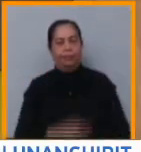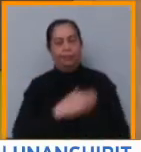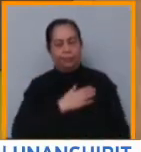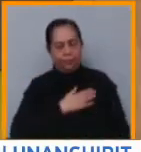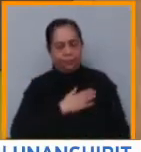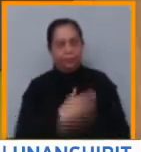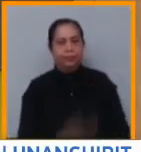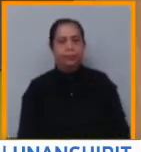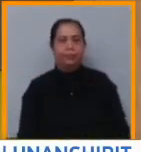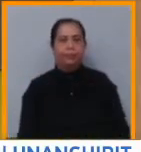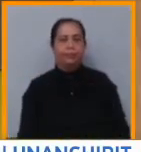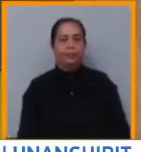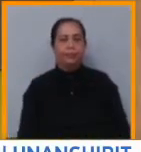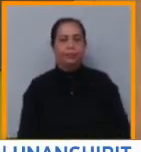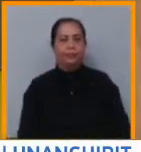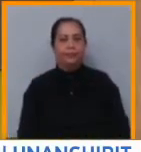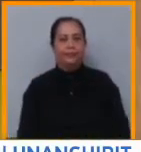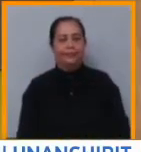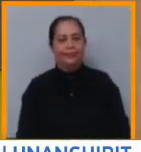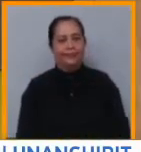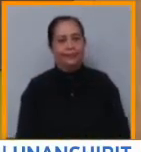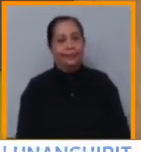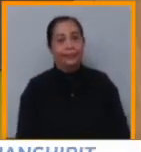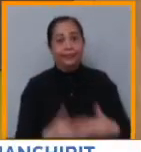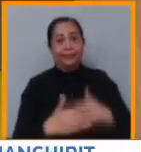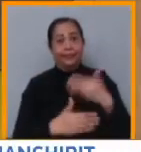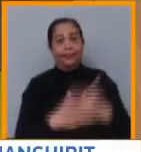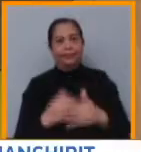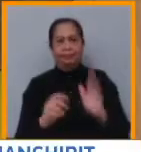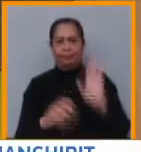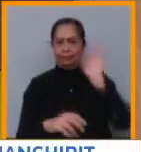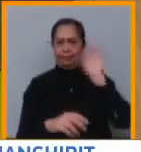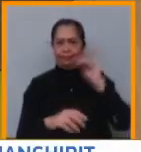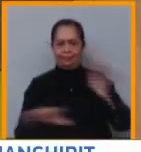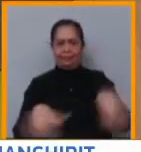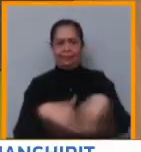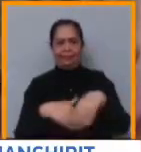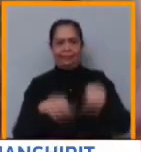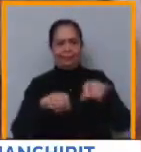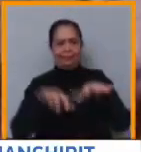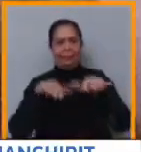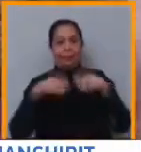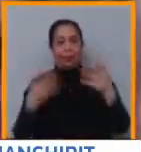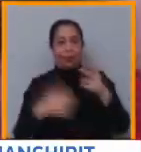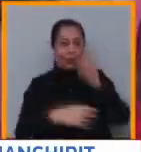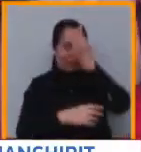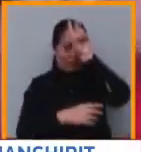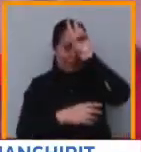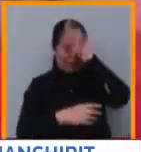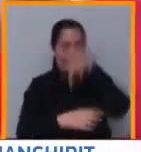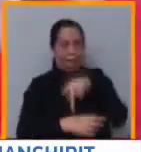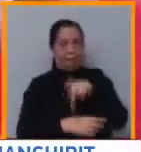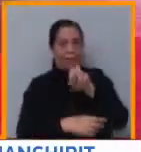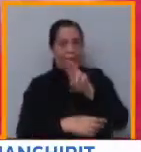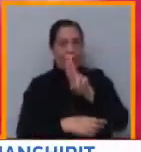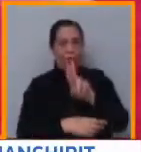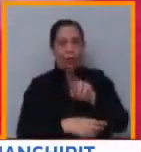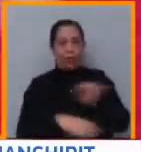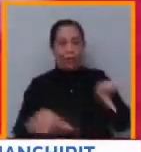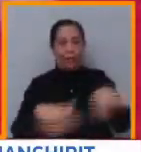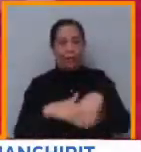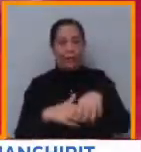Pilipino. Samantala, kakaibang kasalang bayan ang naganap sa Peru. Ang ikinasal kasi hindi ho mga tao, kundi mga